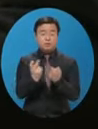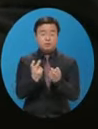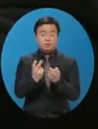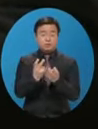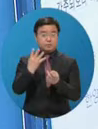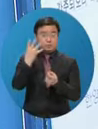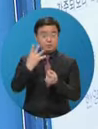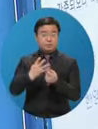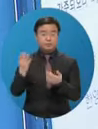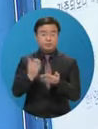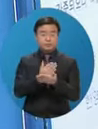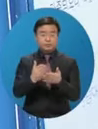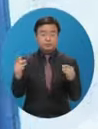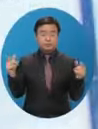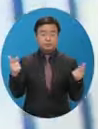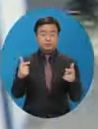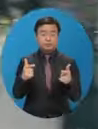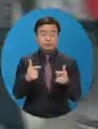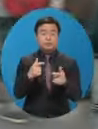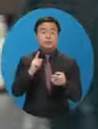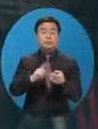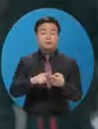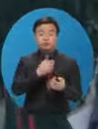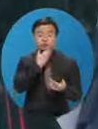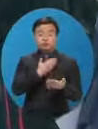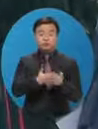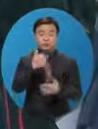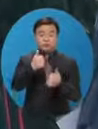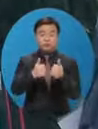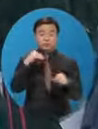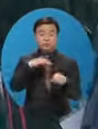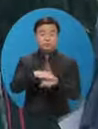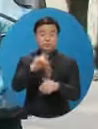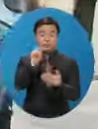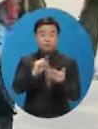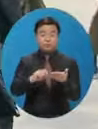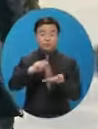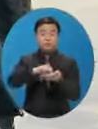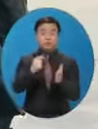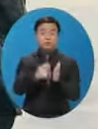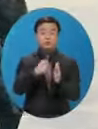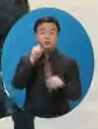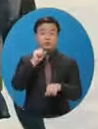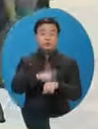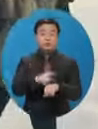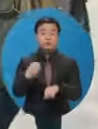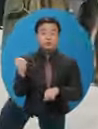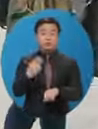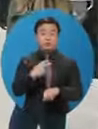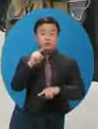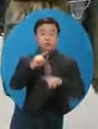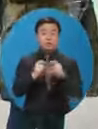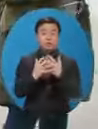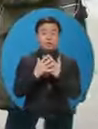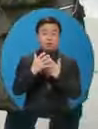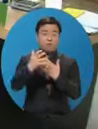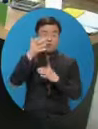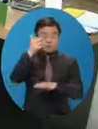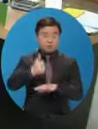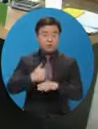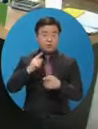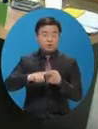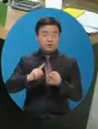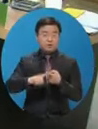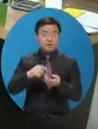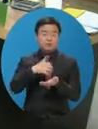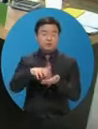됩니다. 때문에 주요 전형 요소였던 논술이나 적성시험, 또 경시대회 실적 등의 비중이 크게